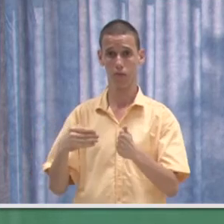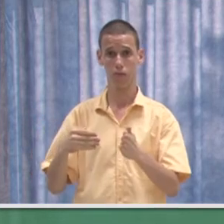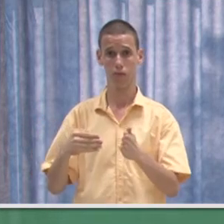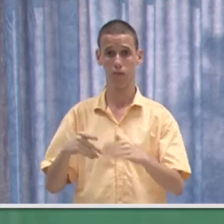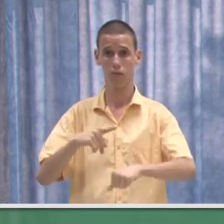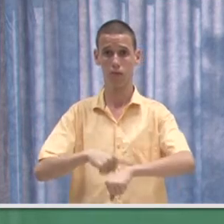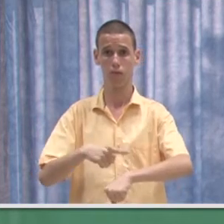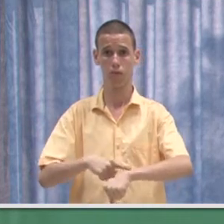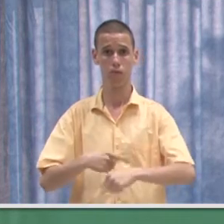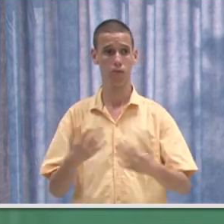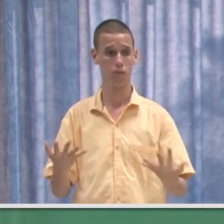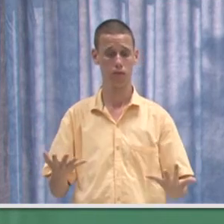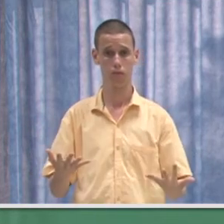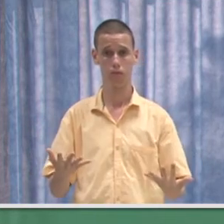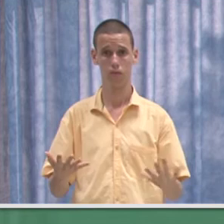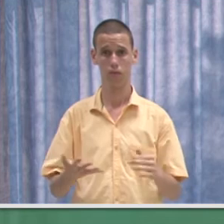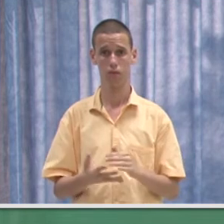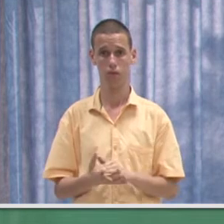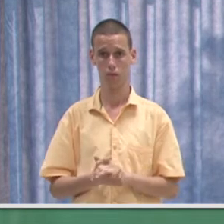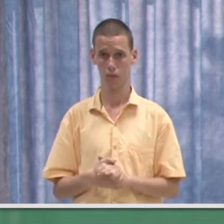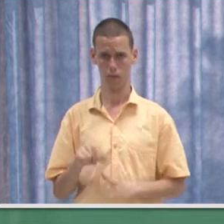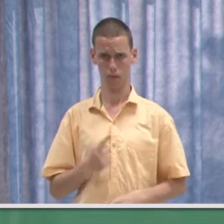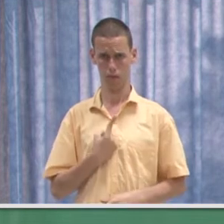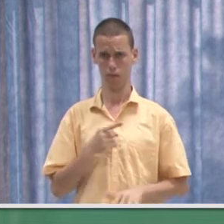Well, gravement, pas de 10 000 roupies en tout cas.